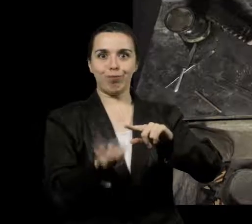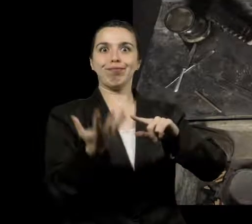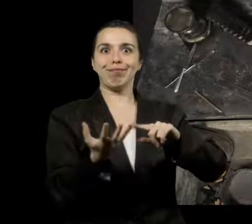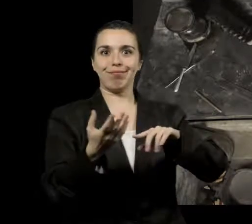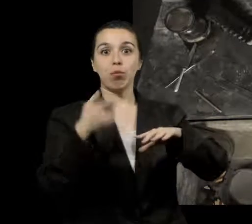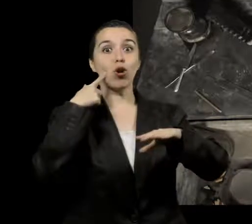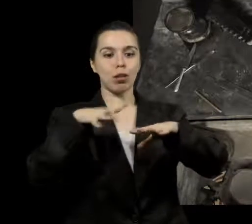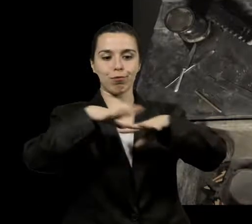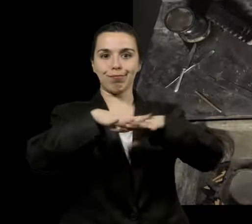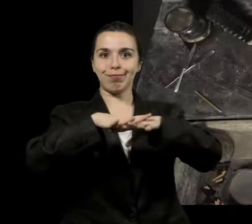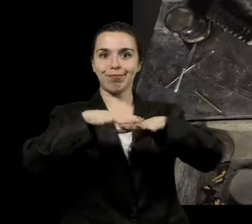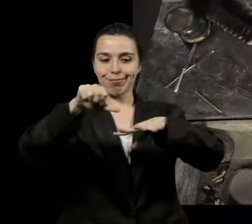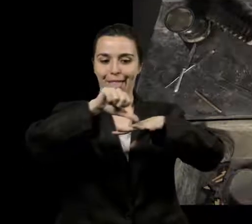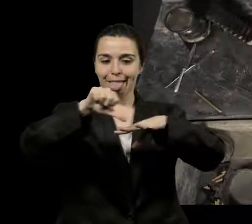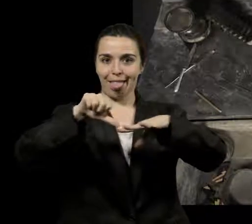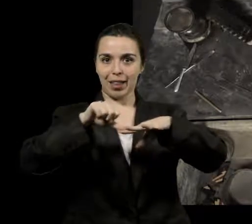qual es generarà el dibuix.